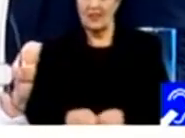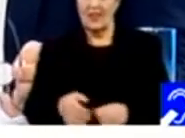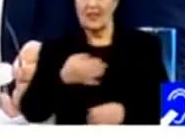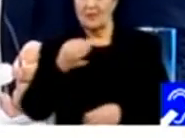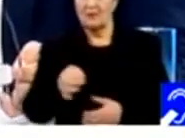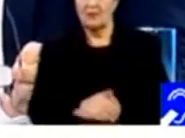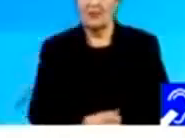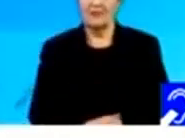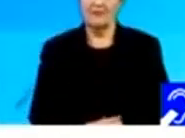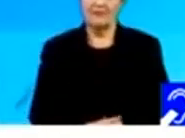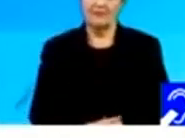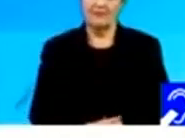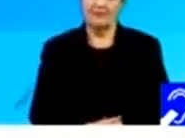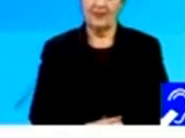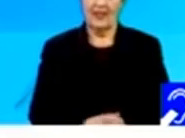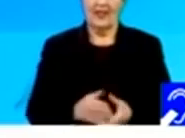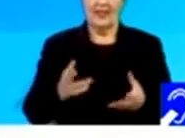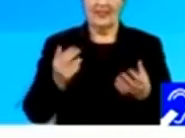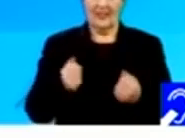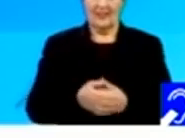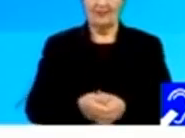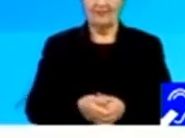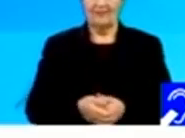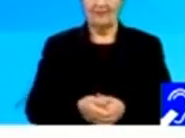exprimare. Da, anume că